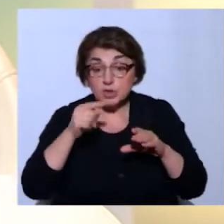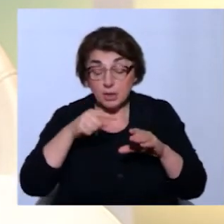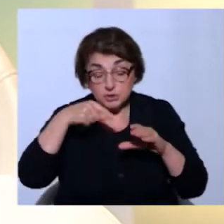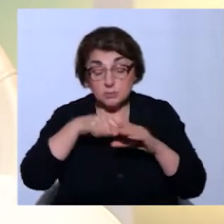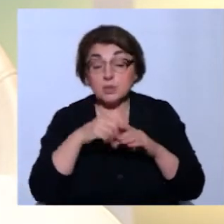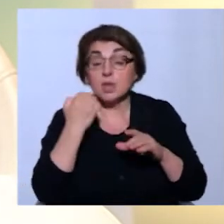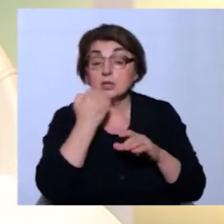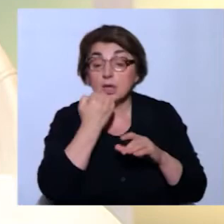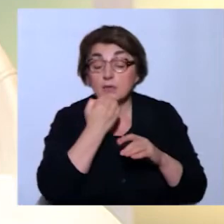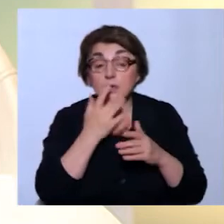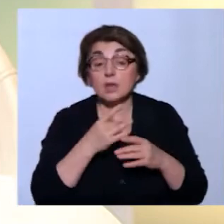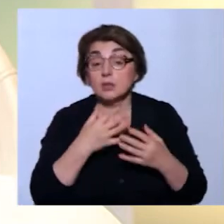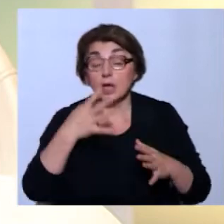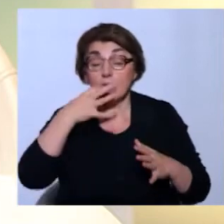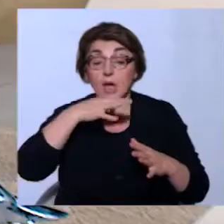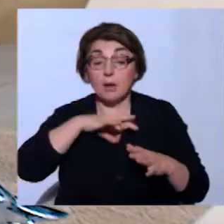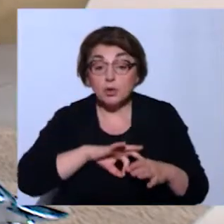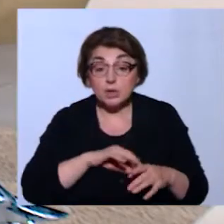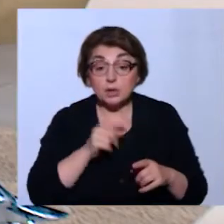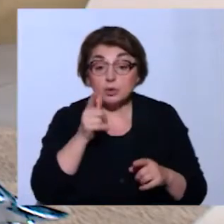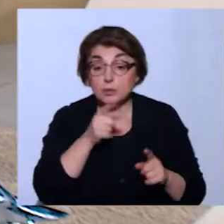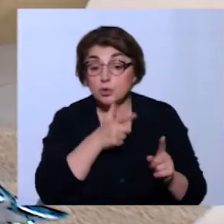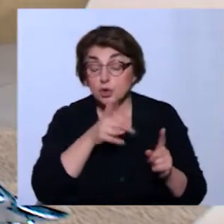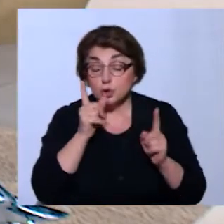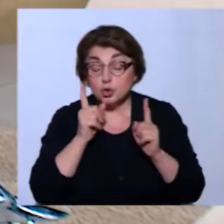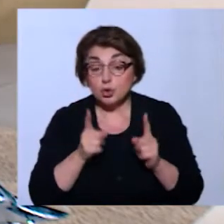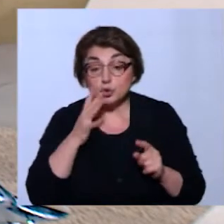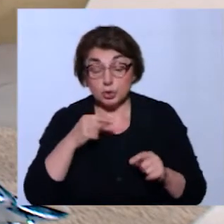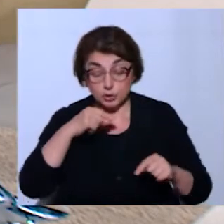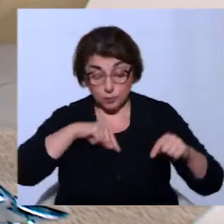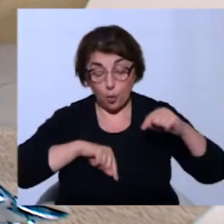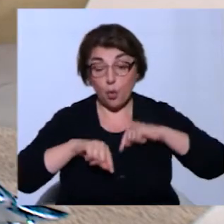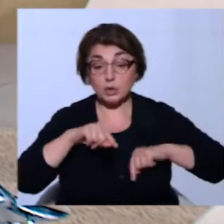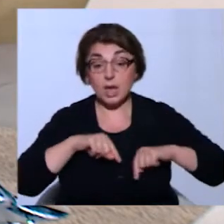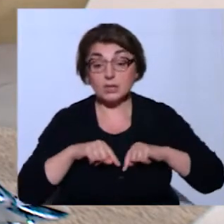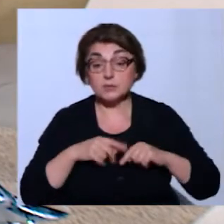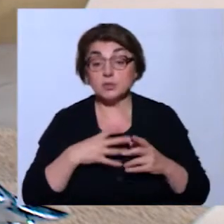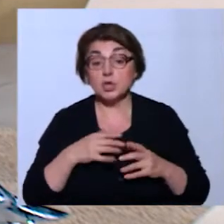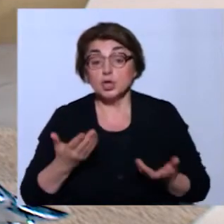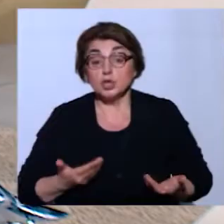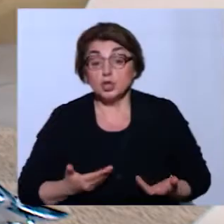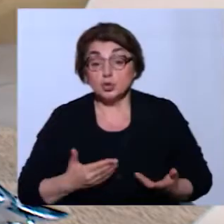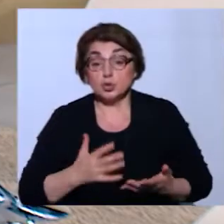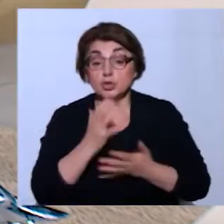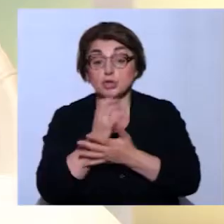საკვები ნივთიერებები გამოიყენონ თავიანთი ორგანიზმის სიცოცხლის უნარის